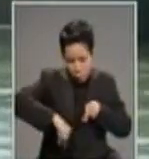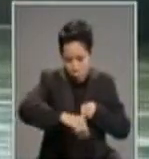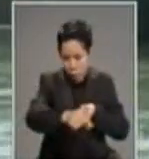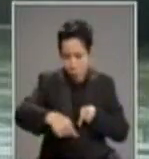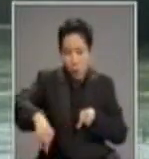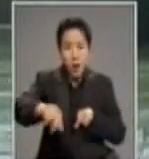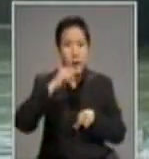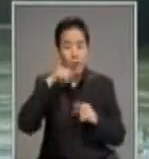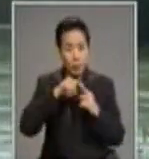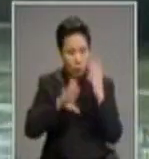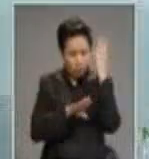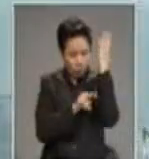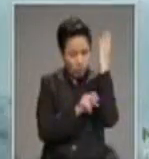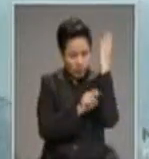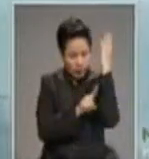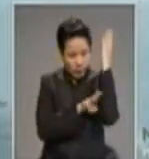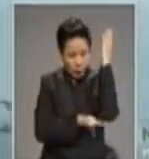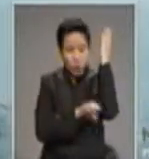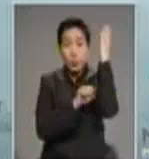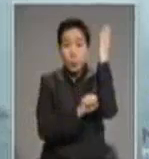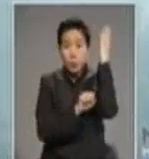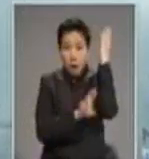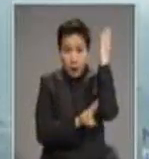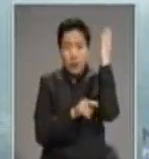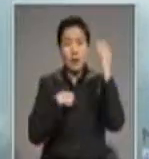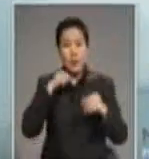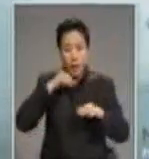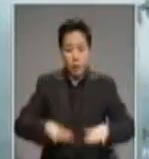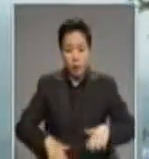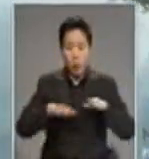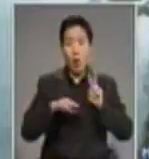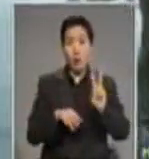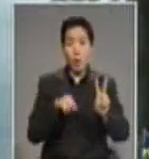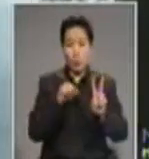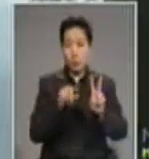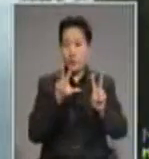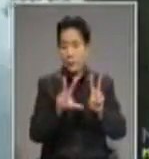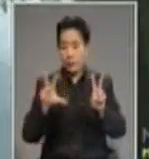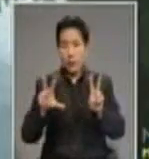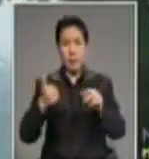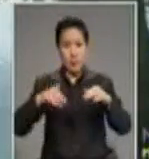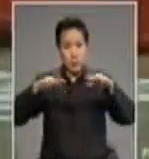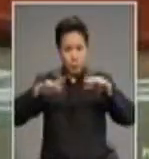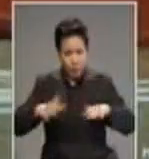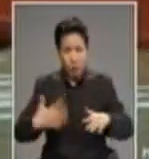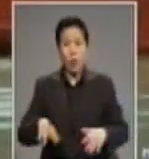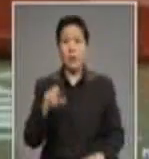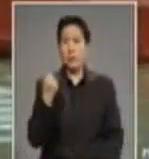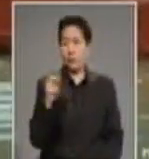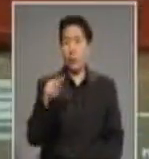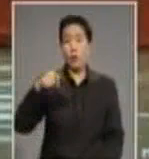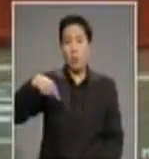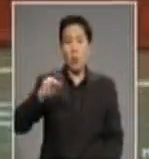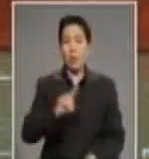และสุราษฎร์ธานีวันนี้ระดับน้ำในแม่น้ำตาปีอยู่ที่ 2.33เมตยังคงสูงกว่าตลิ่งแม้จะลดลงจากเมื่อวานแล้ว 12ซม